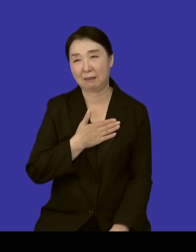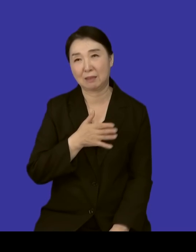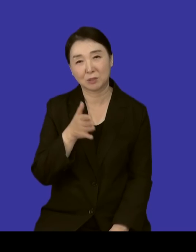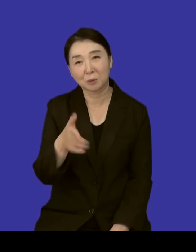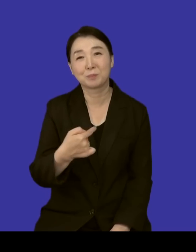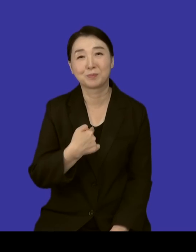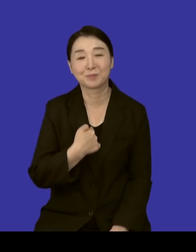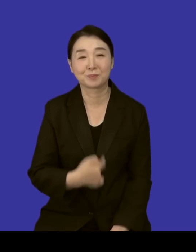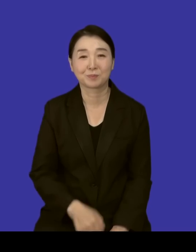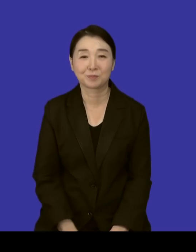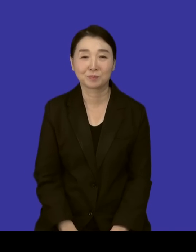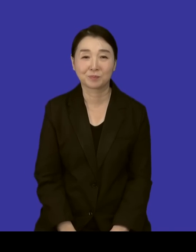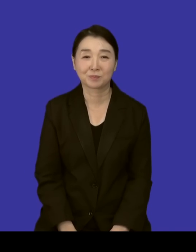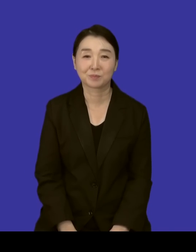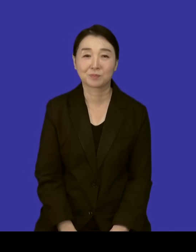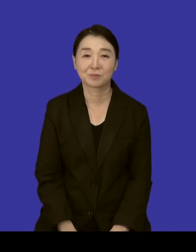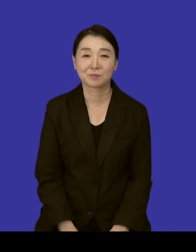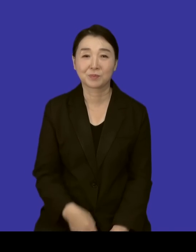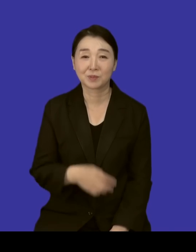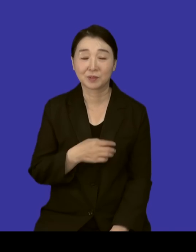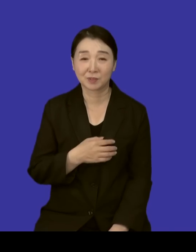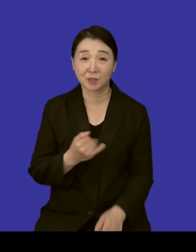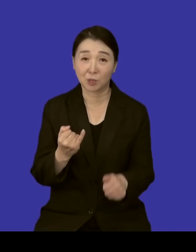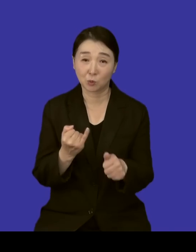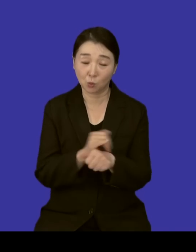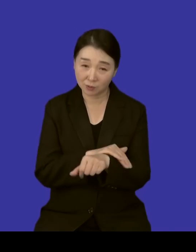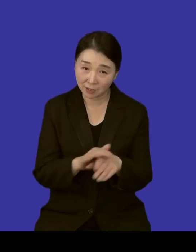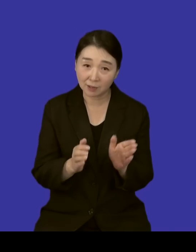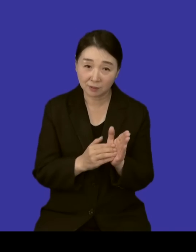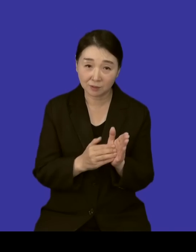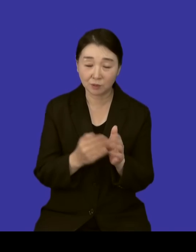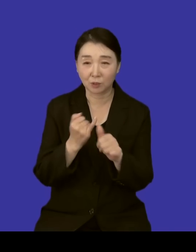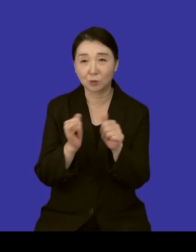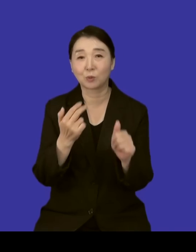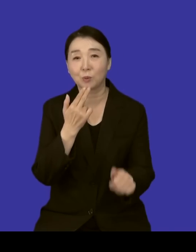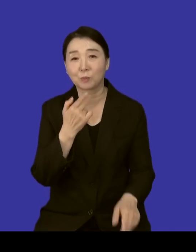제가 결혼도 유지했고